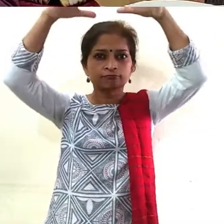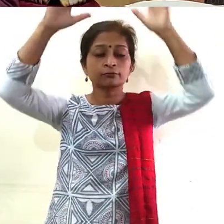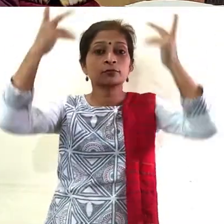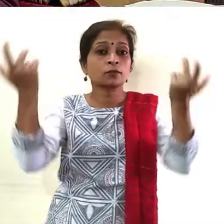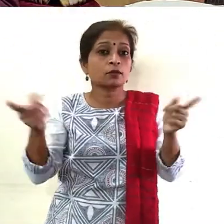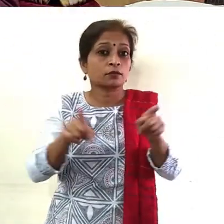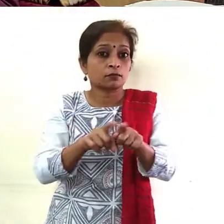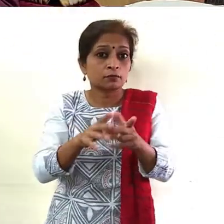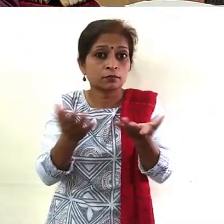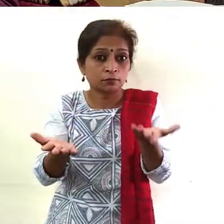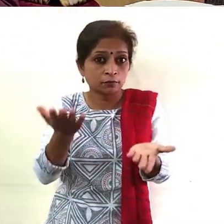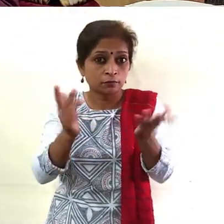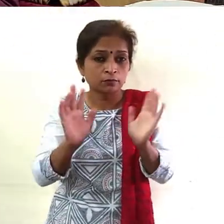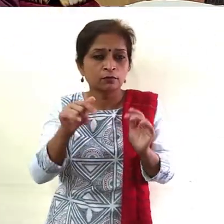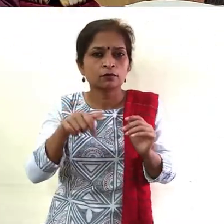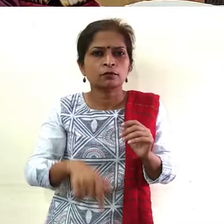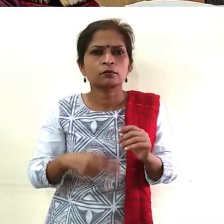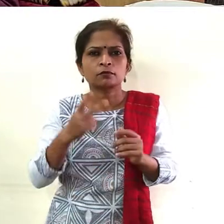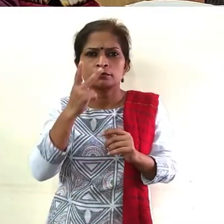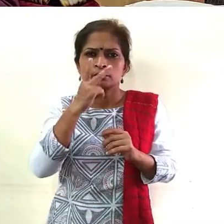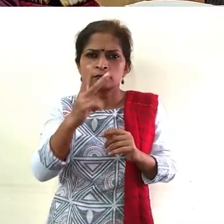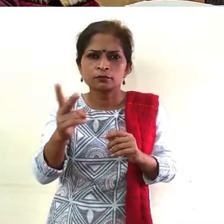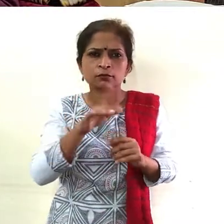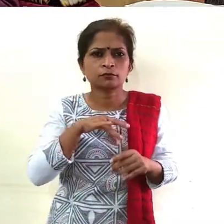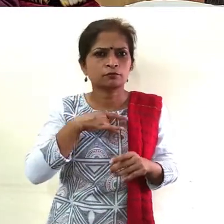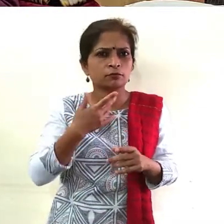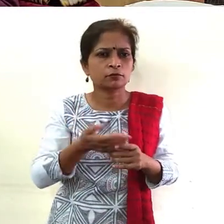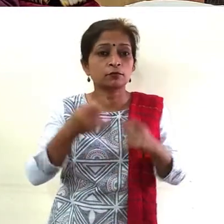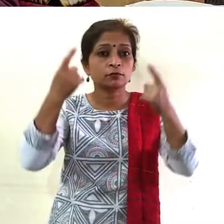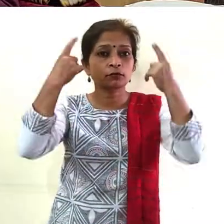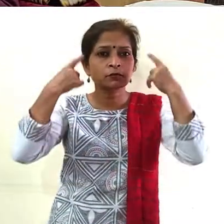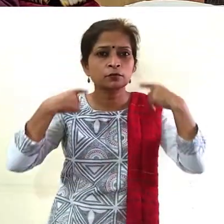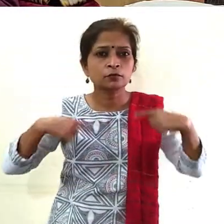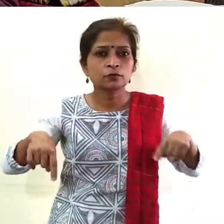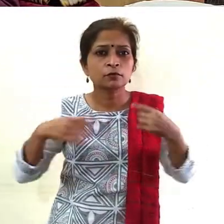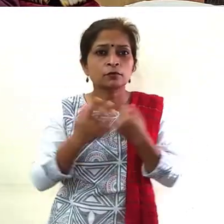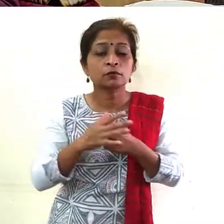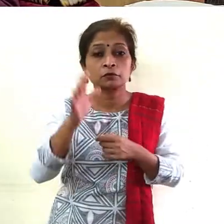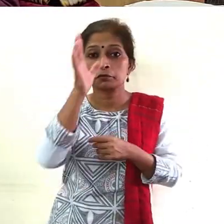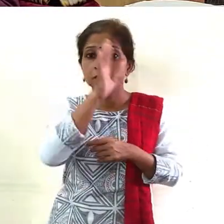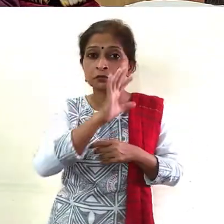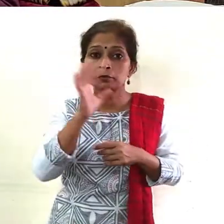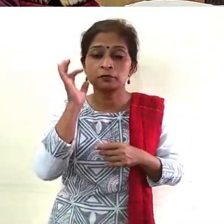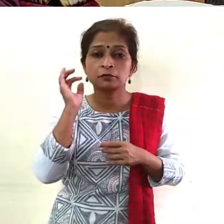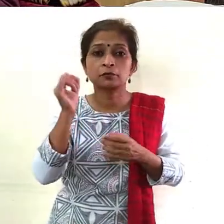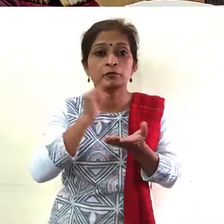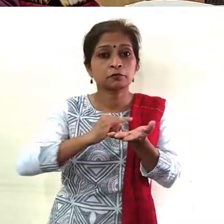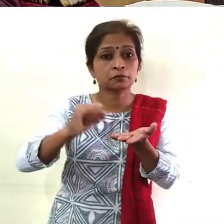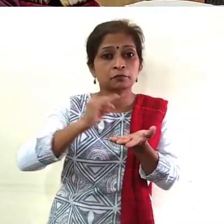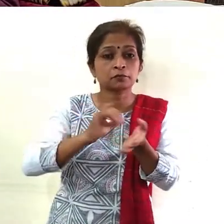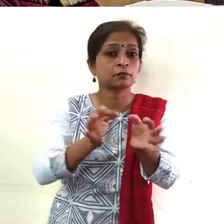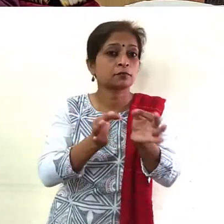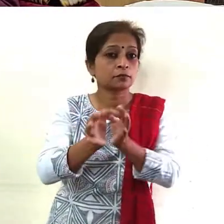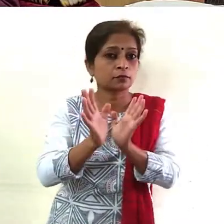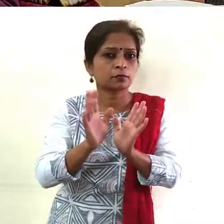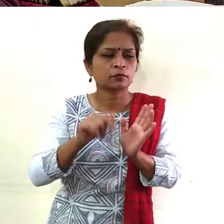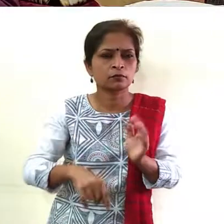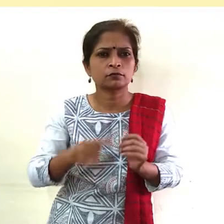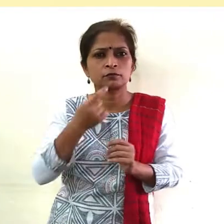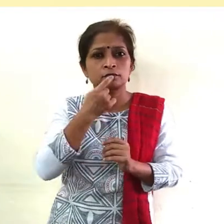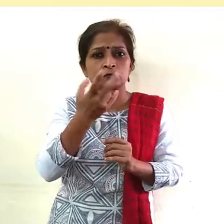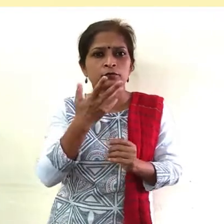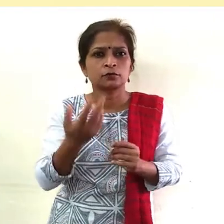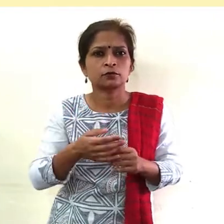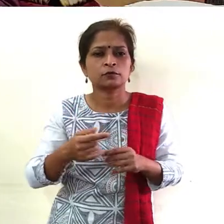है। ऐसे देखने पर यूं लगता है जैसे कि शरीर का खूब महिमा मंडन किया गया है। क्या हम ये कह सकते